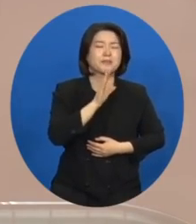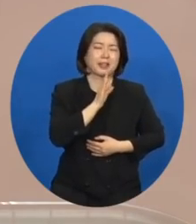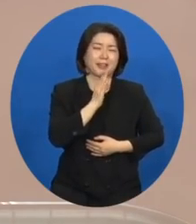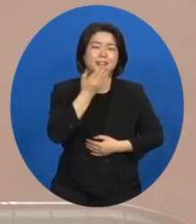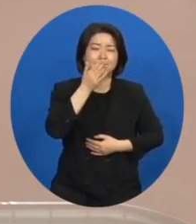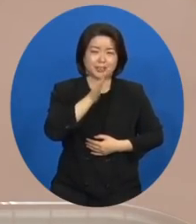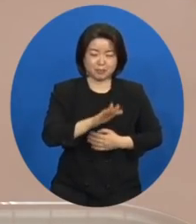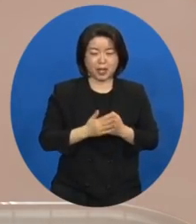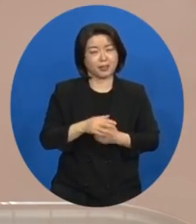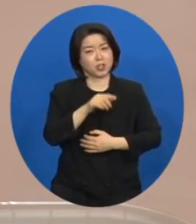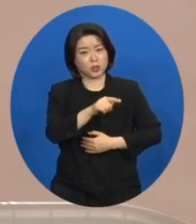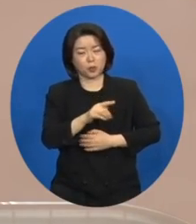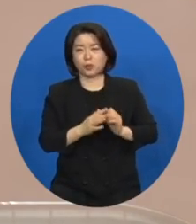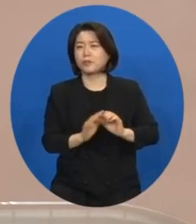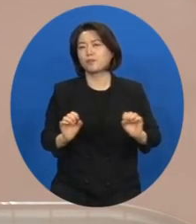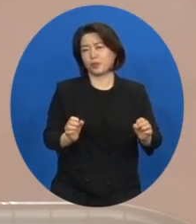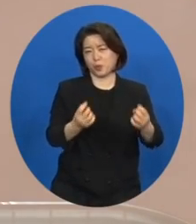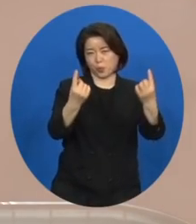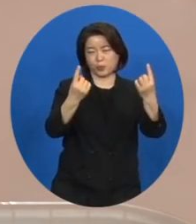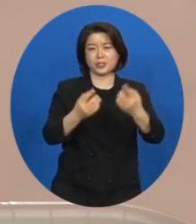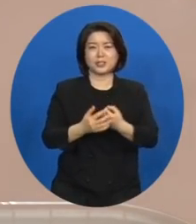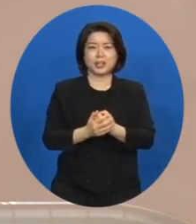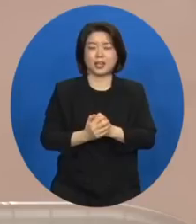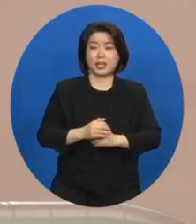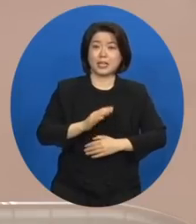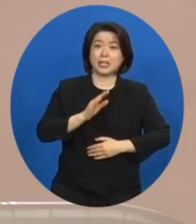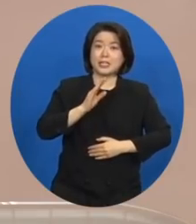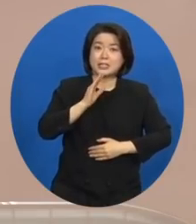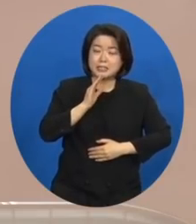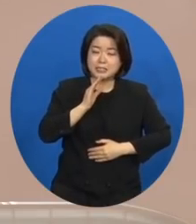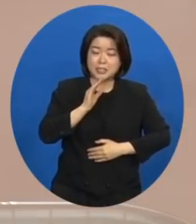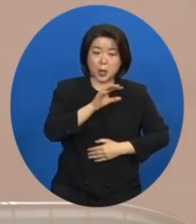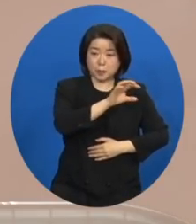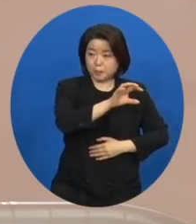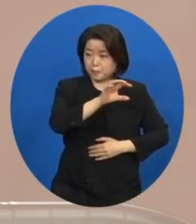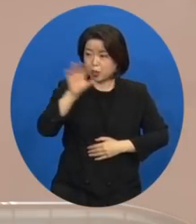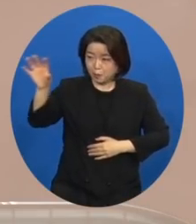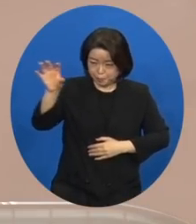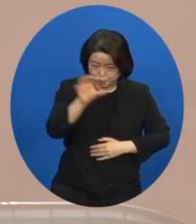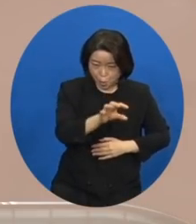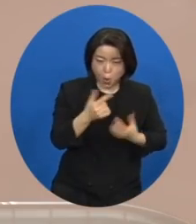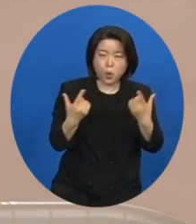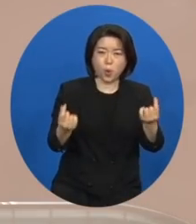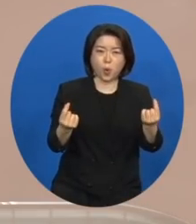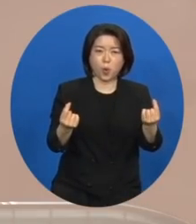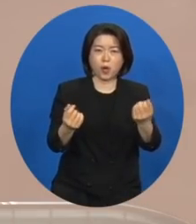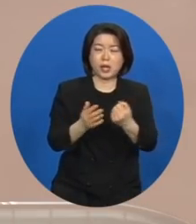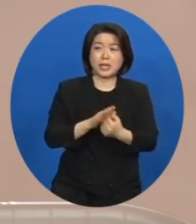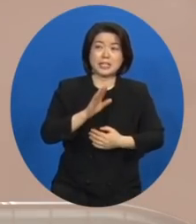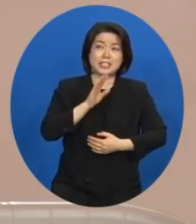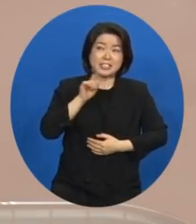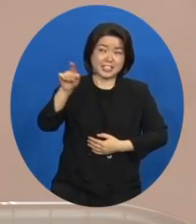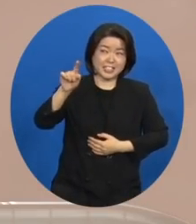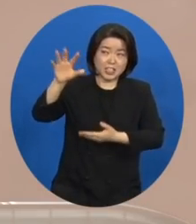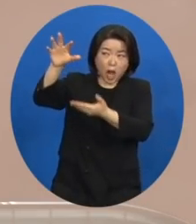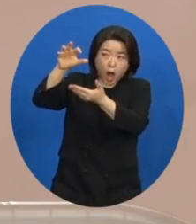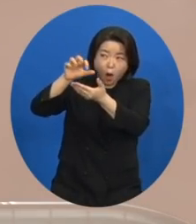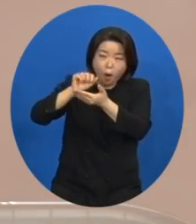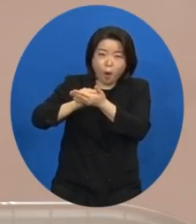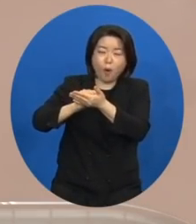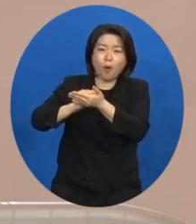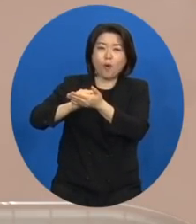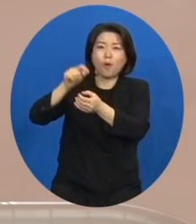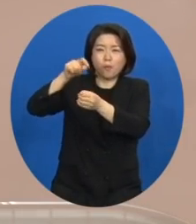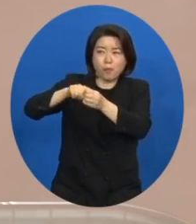이것은 동시에 진짜의 복사판이다 진짜 우리가 어떻게 해야만 하는 것에